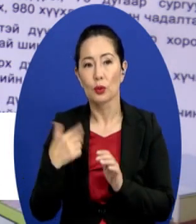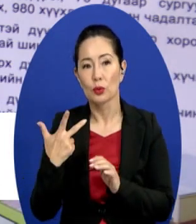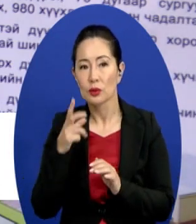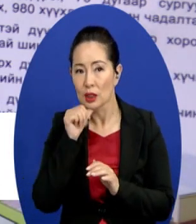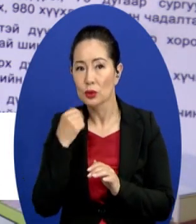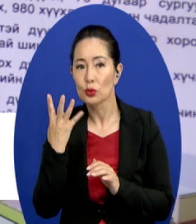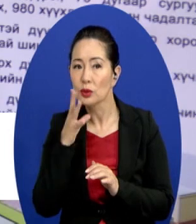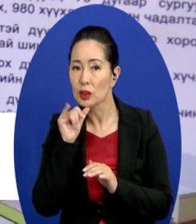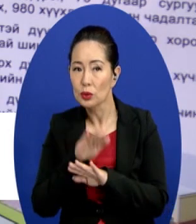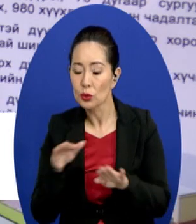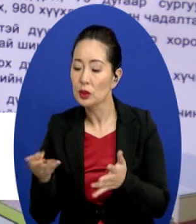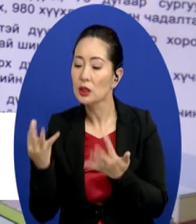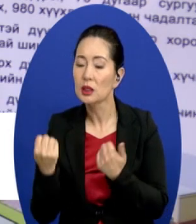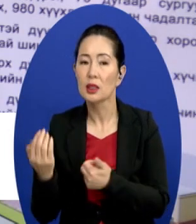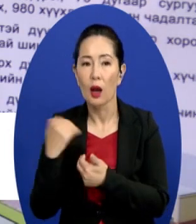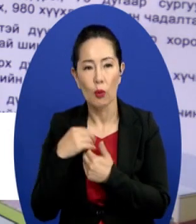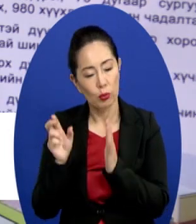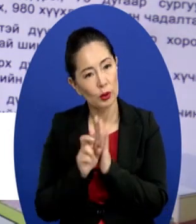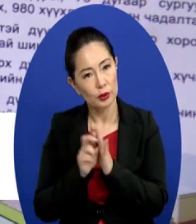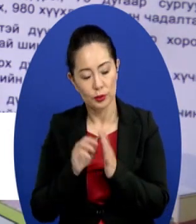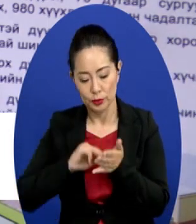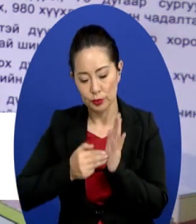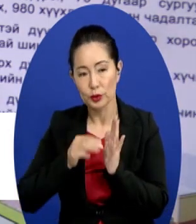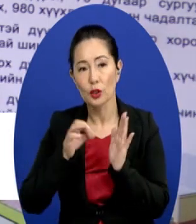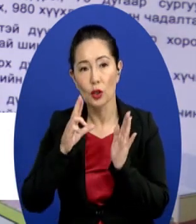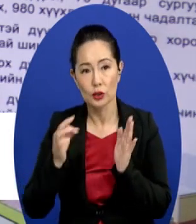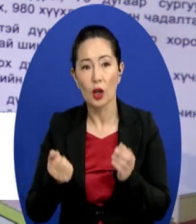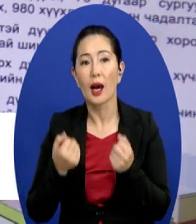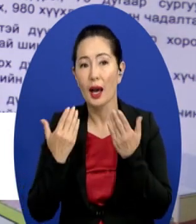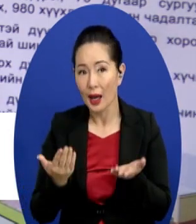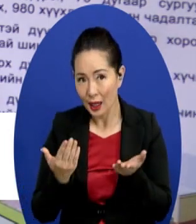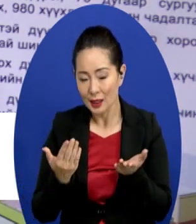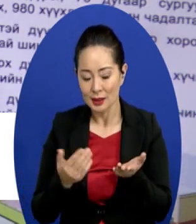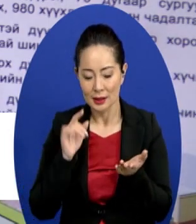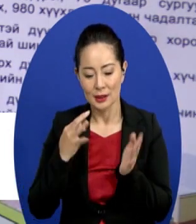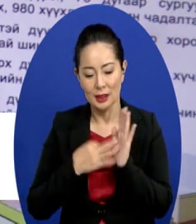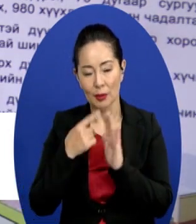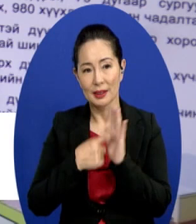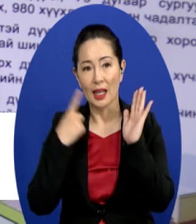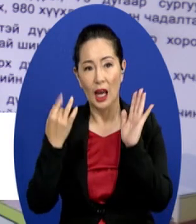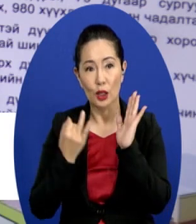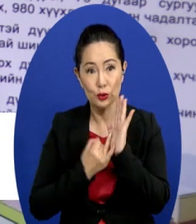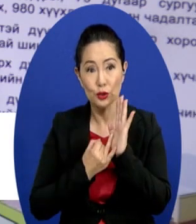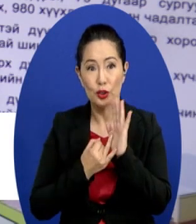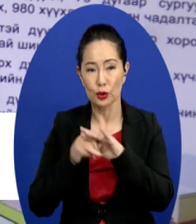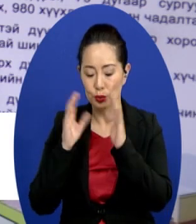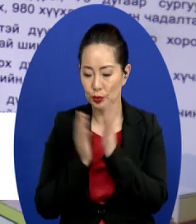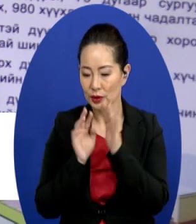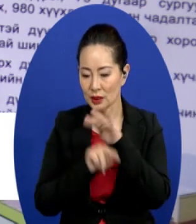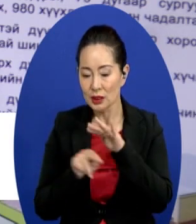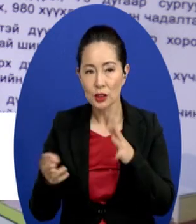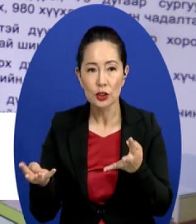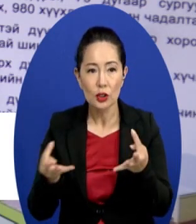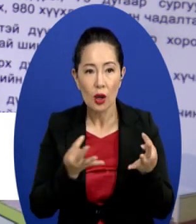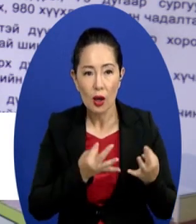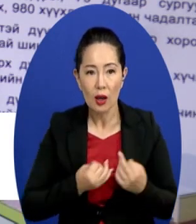настай хүүхдийг эцүүлэх боломжтой вэ гэсэн тооцоо гараад тэрийг бол бид нар 8 сарын 17 гэхэд үндсэндээ цэцэрлэгүүдээс аваад